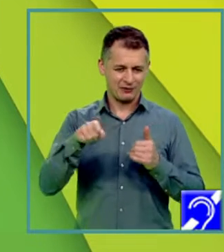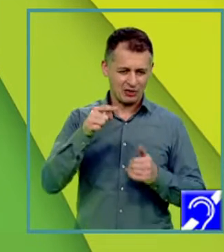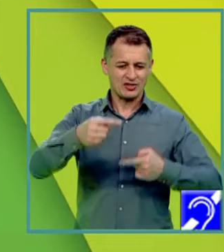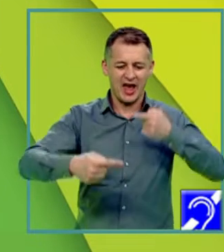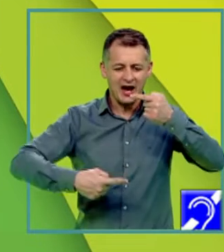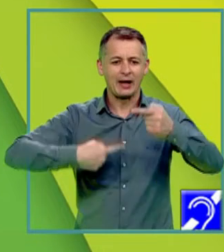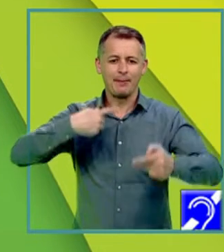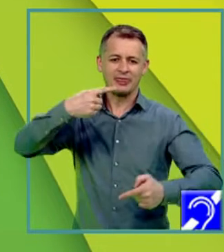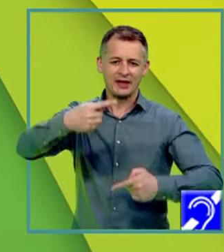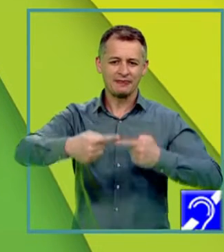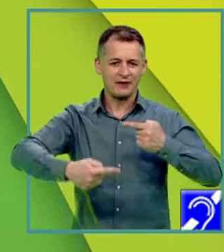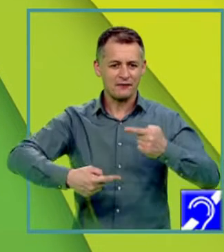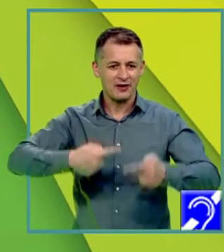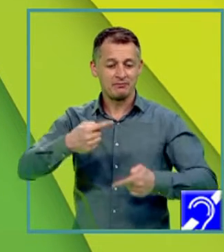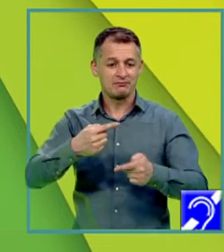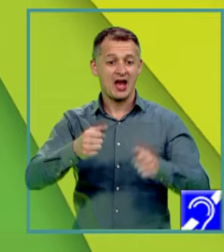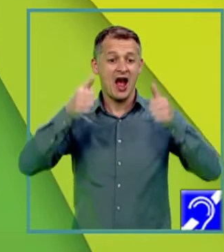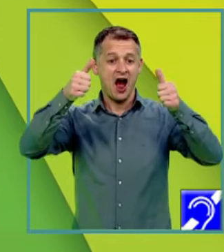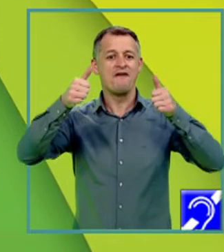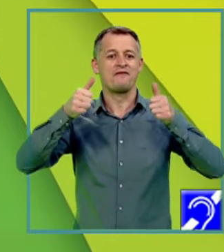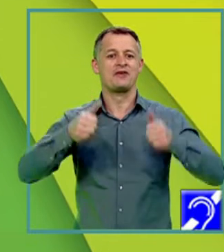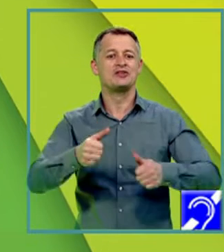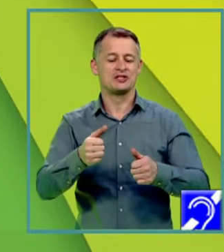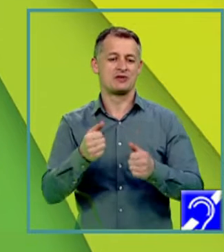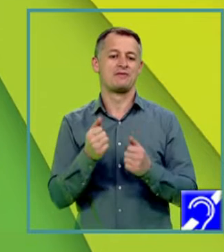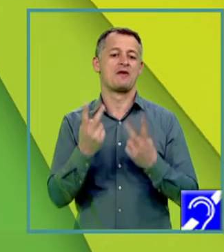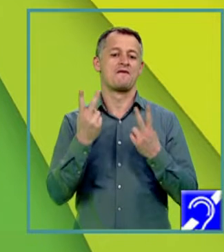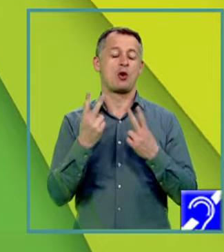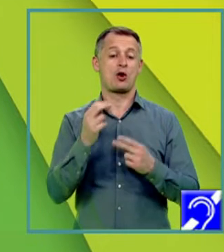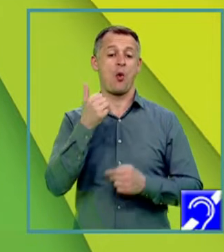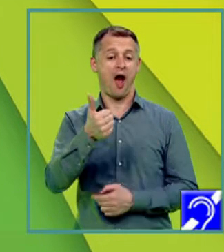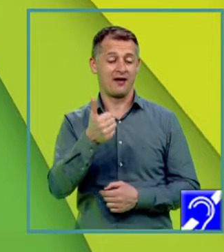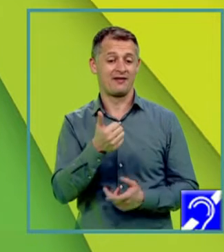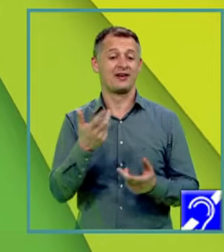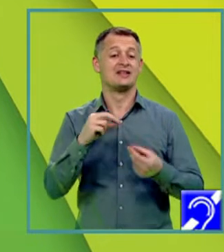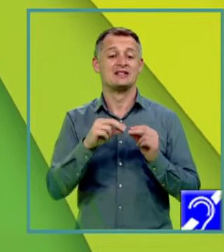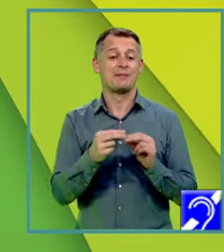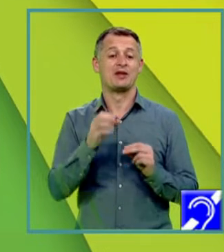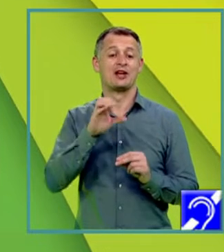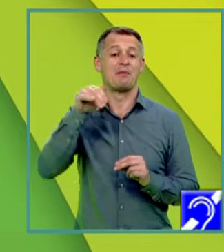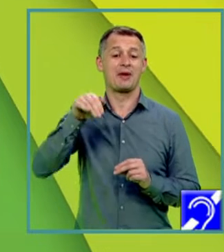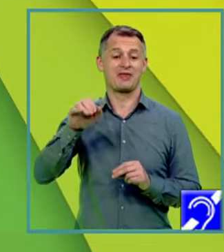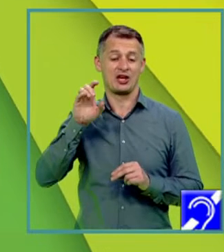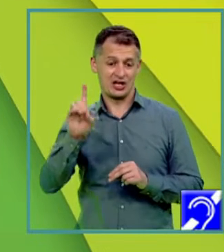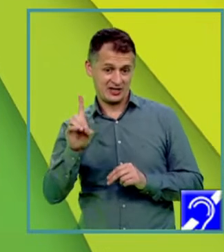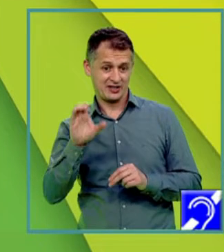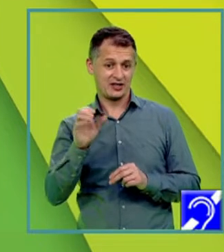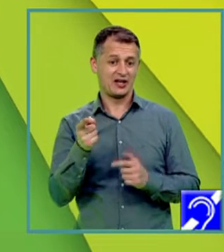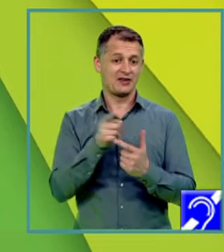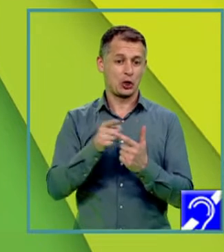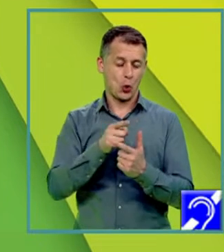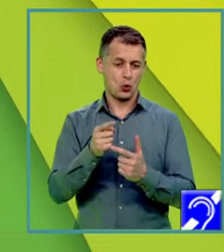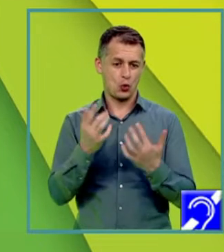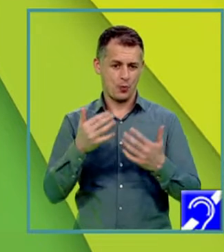repetitiv vom afișa a valoarea variabilei AC reprezintă cmmdc dintre două numere pentru